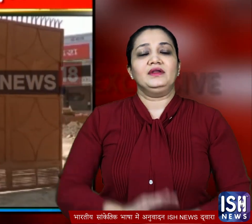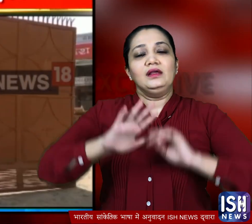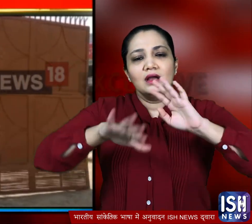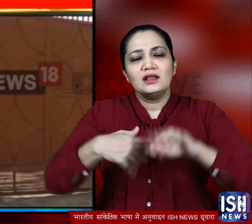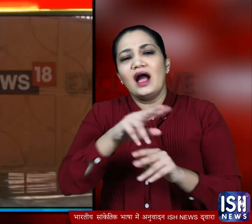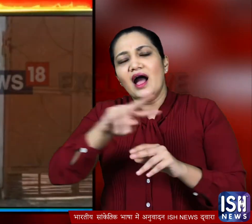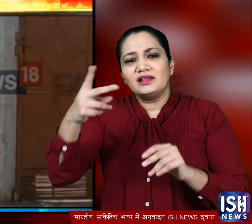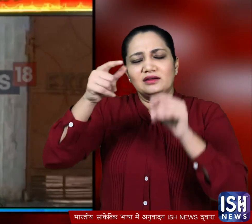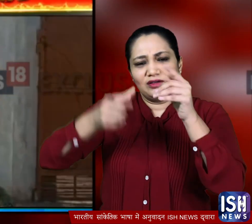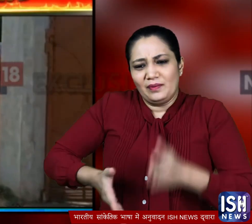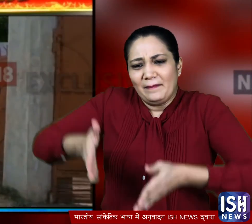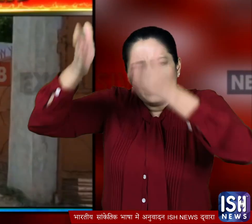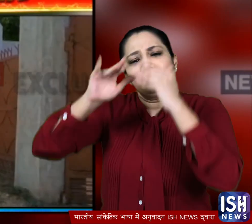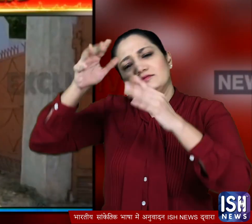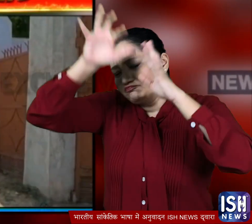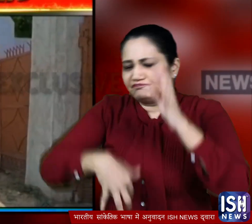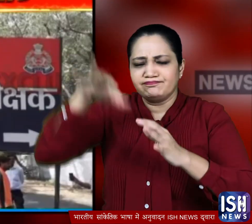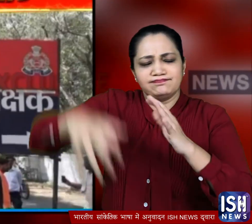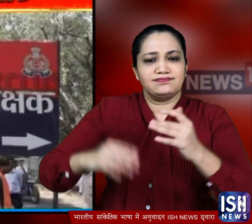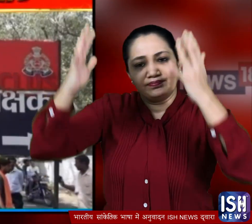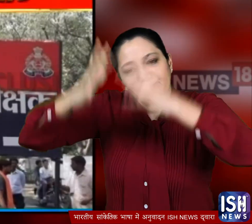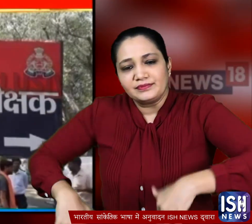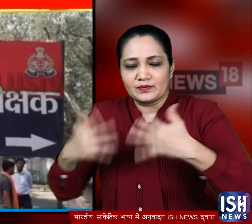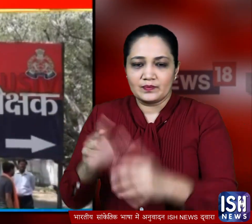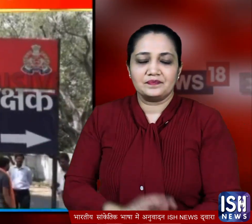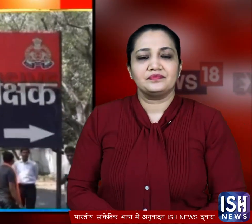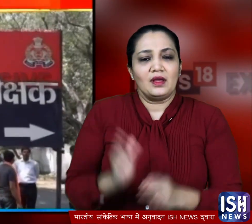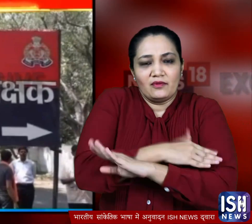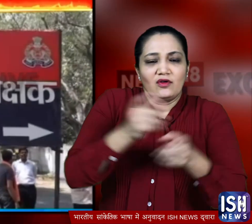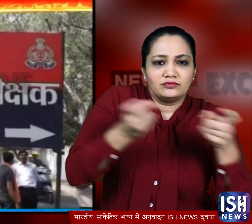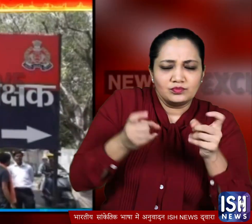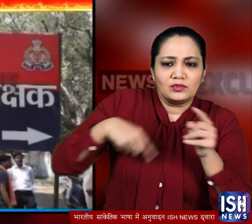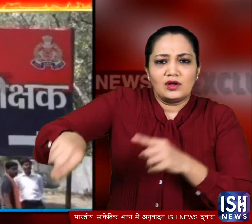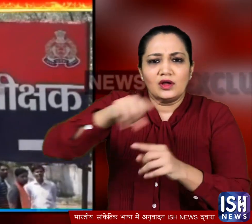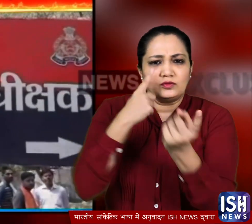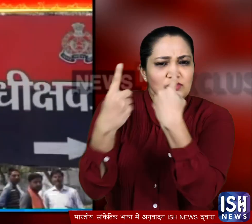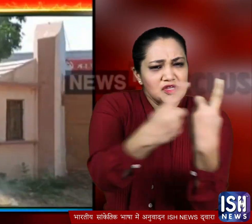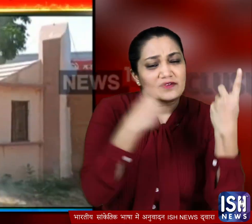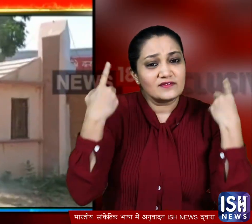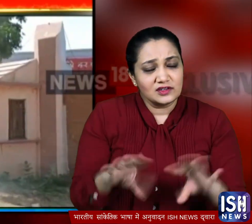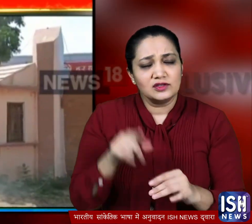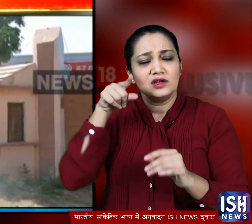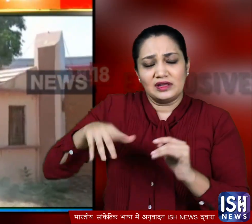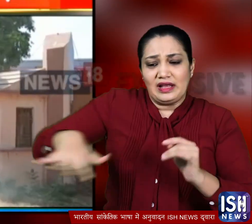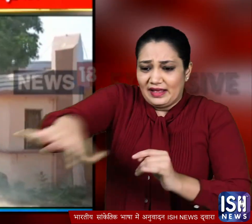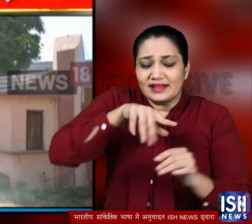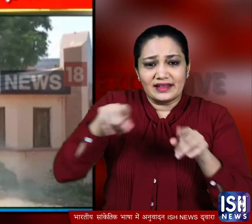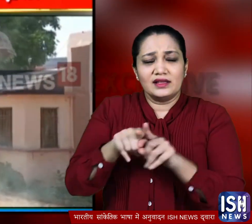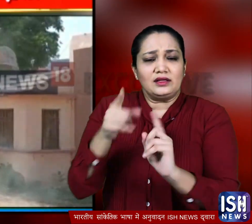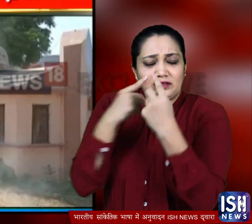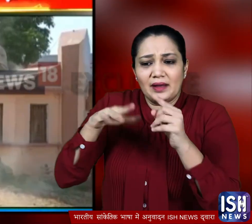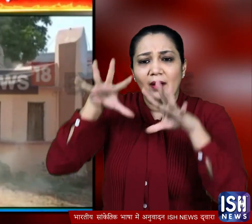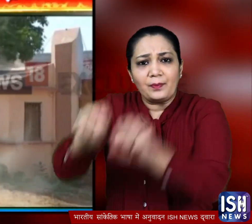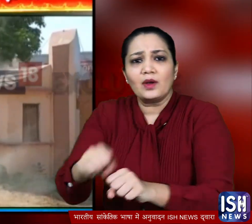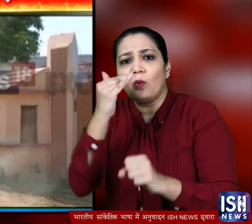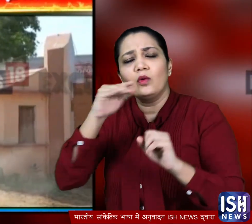इसके अलावा वहां मौजूद एक मकान को भी जमींदोज कर दिया गया। इससे पहले प्रशासन की टीम ने पूरे मामले की पड़ताल की थी और दावा किया गया कि इस जांच में